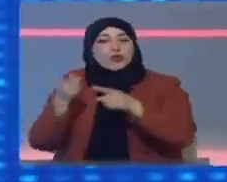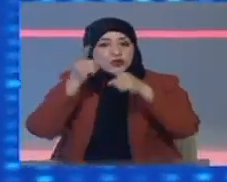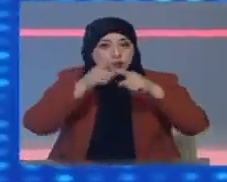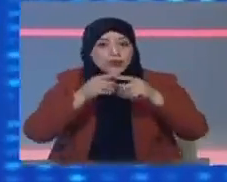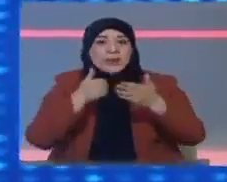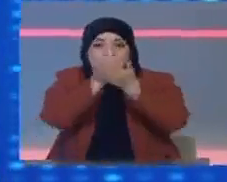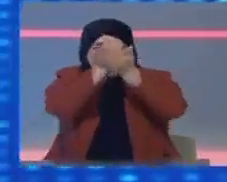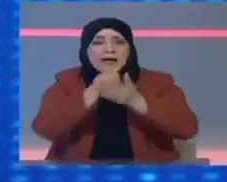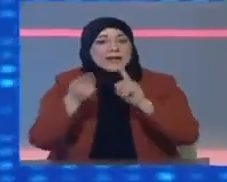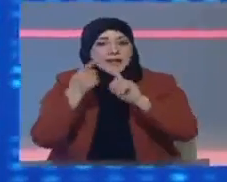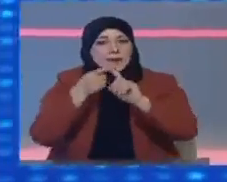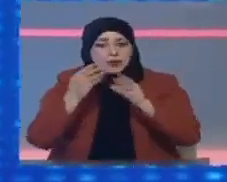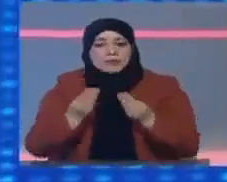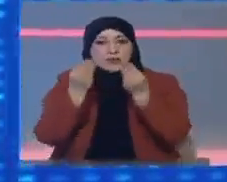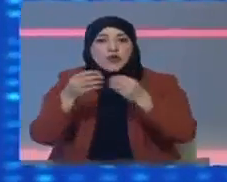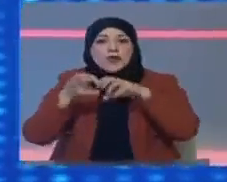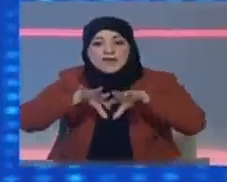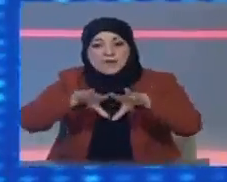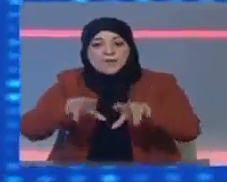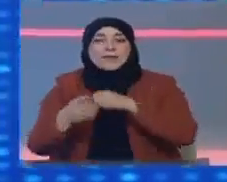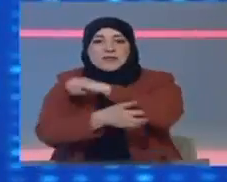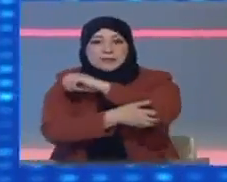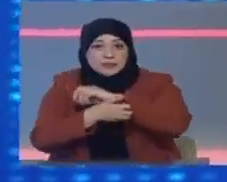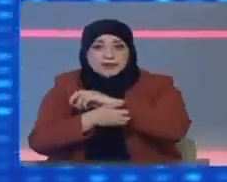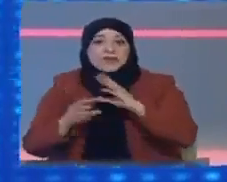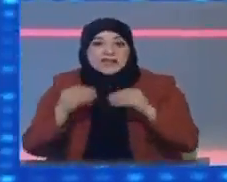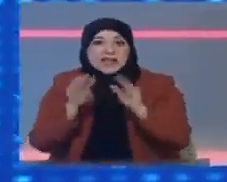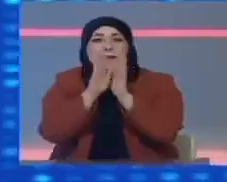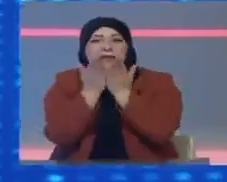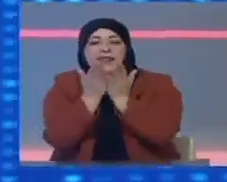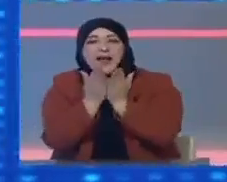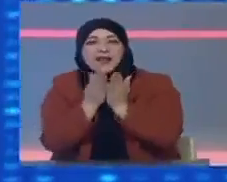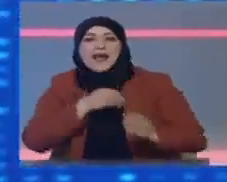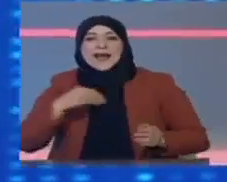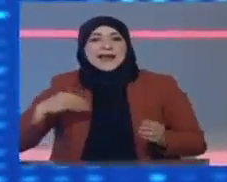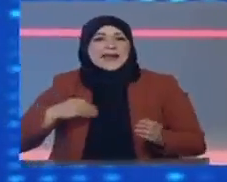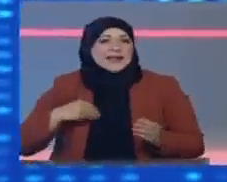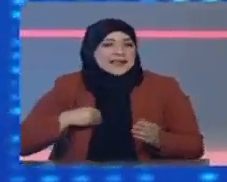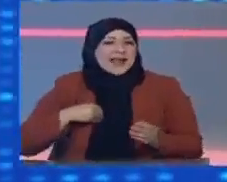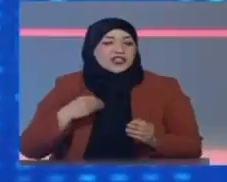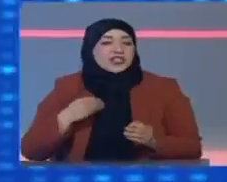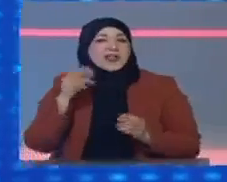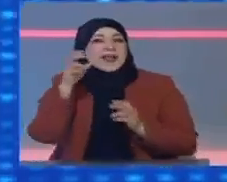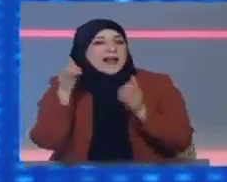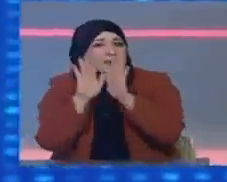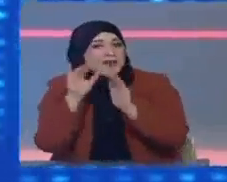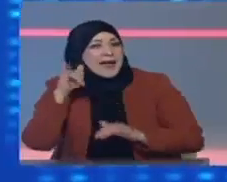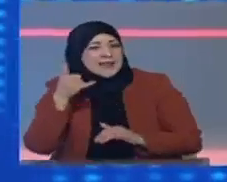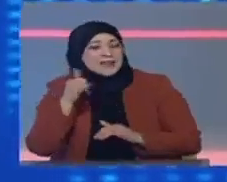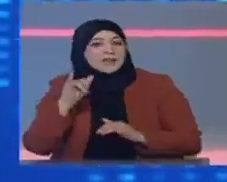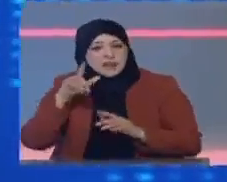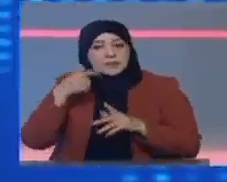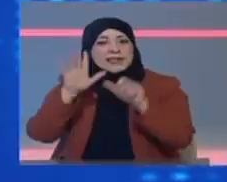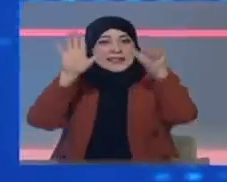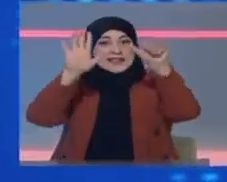المخصصه للعائلات محدوده داخل المنتفعه بطاقه علاج بالتعريفات المنخفضه يتم يوم